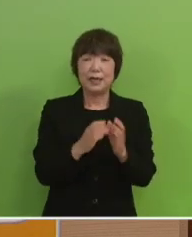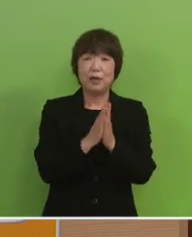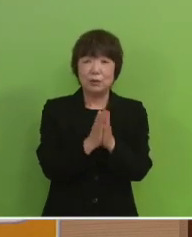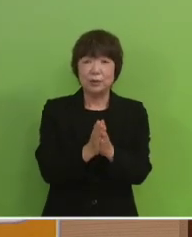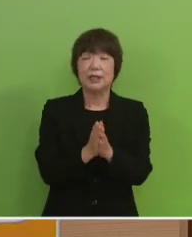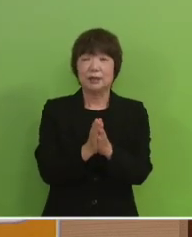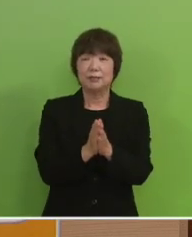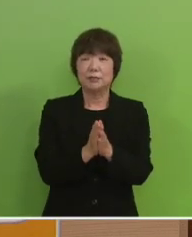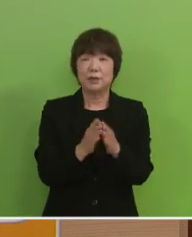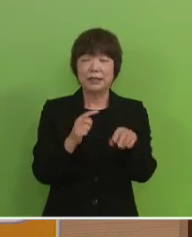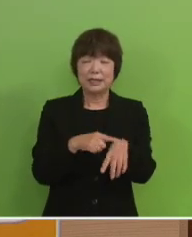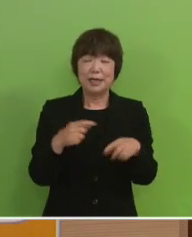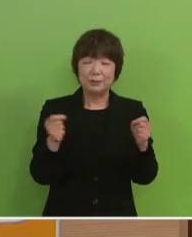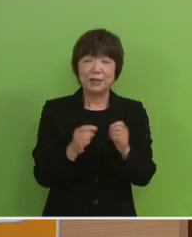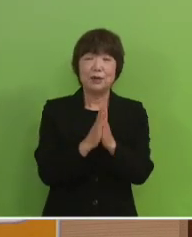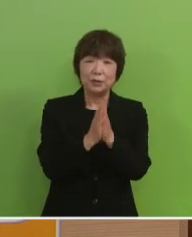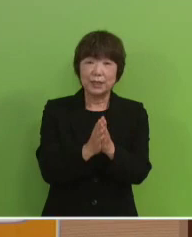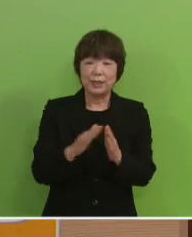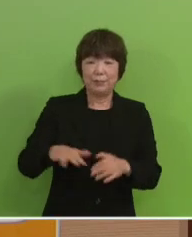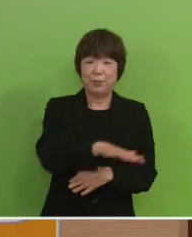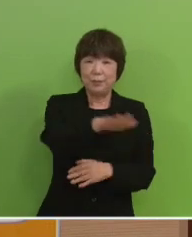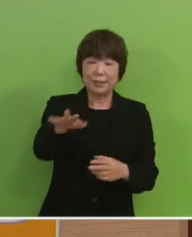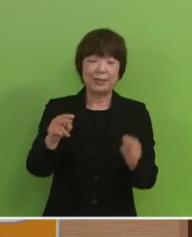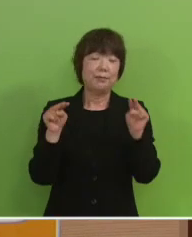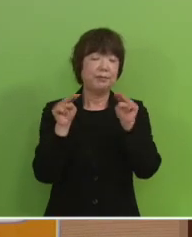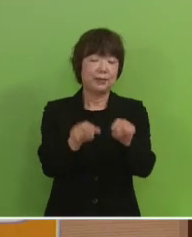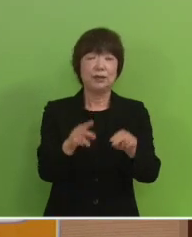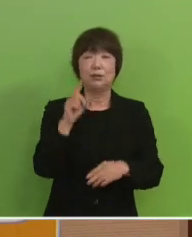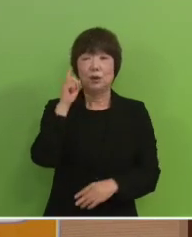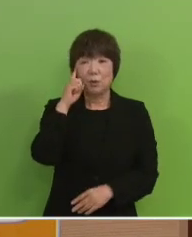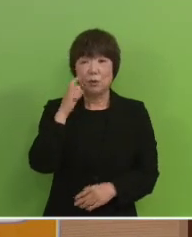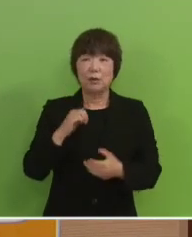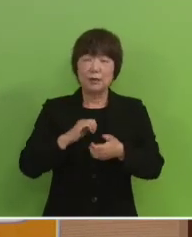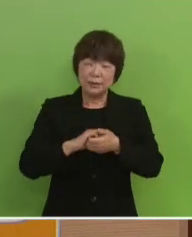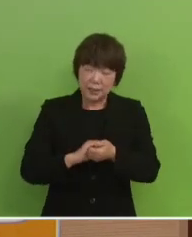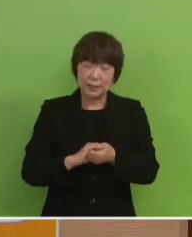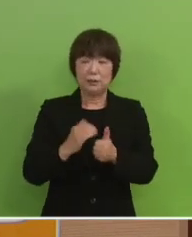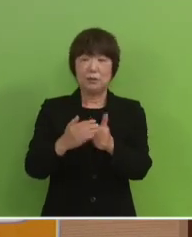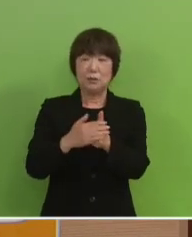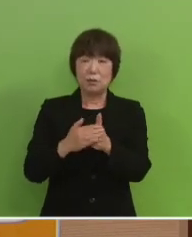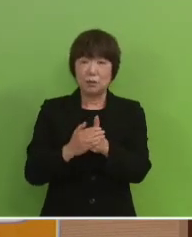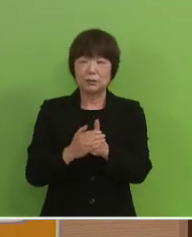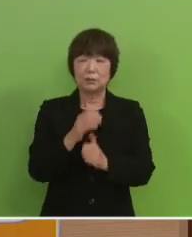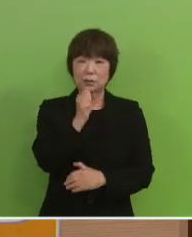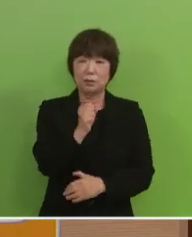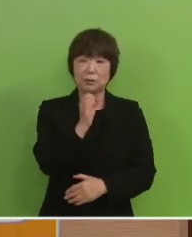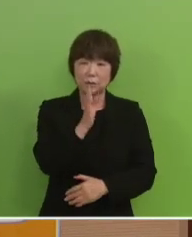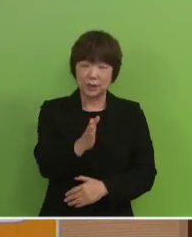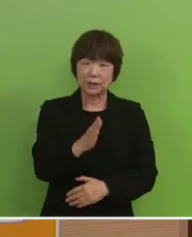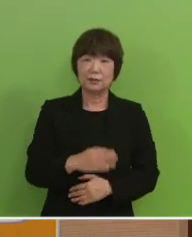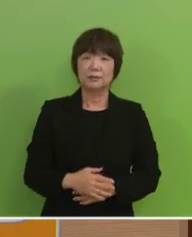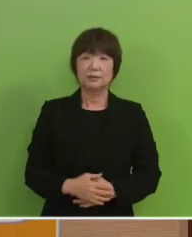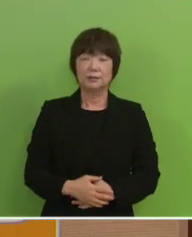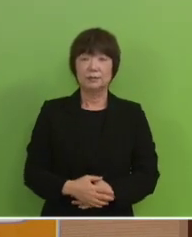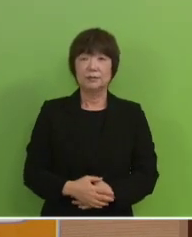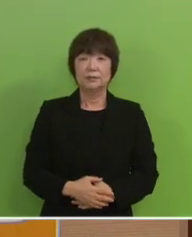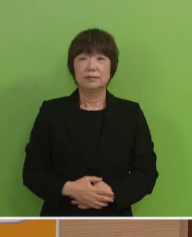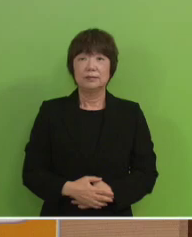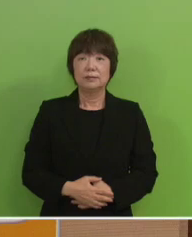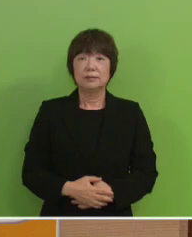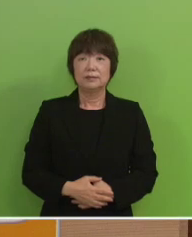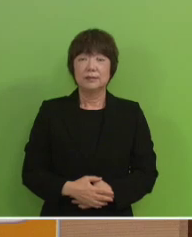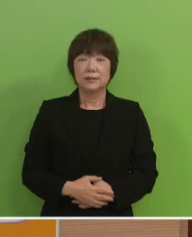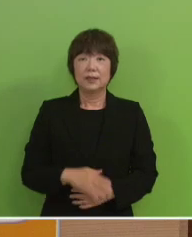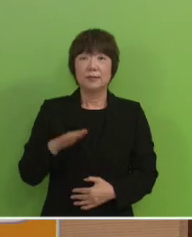てください皆が見てますぜひ協力をいただきたいと思いますまあ